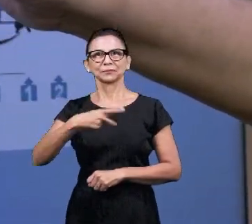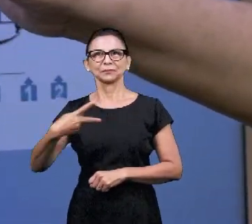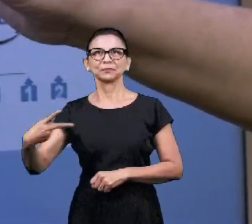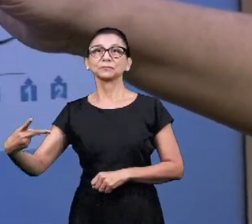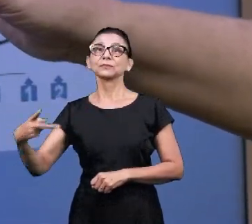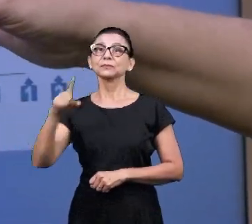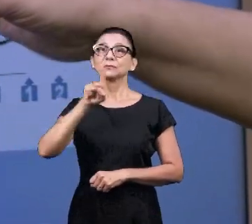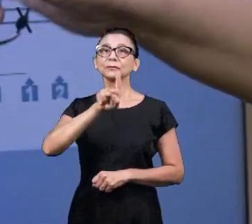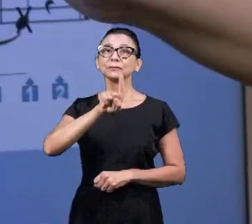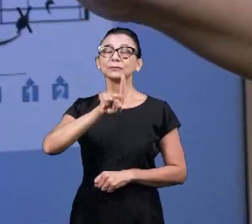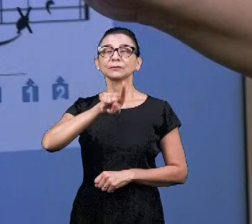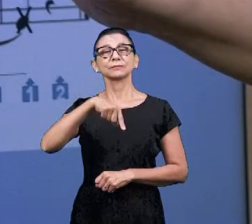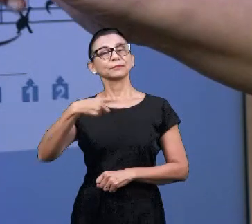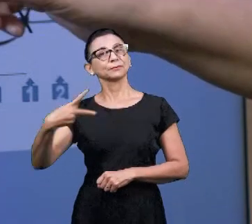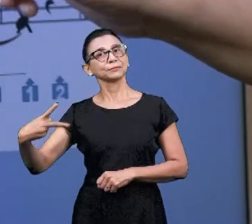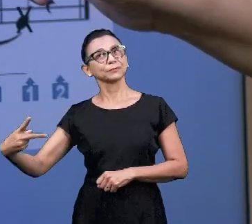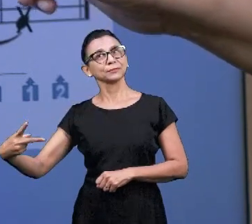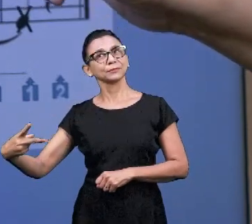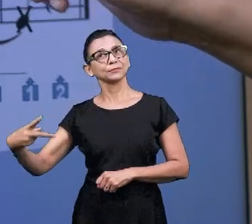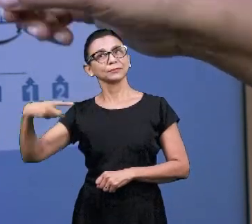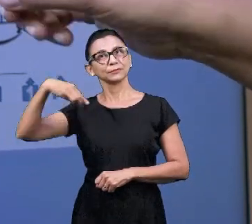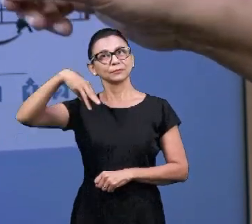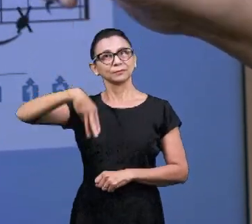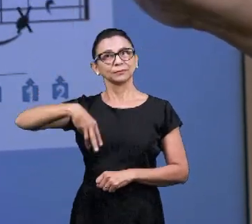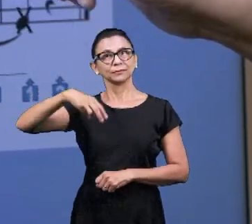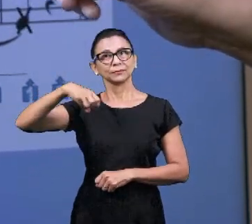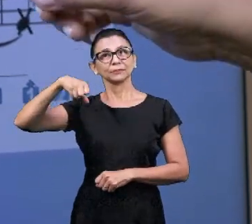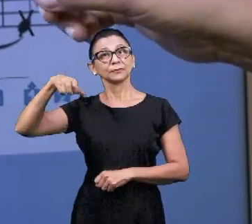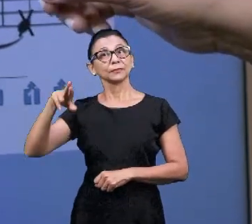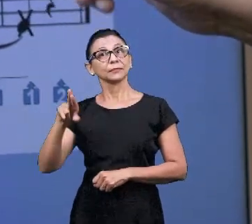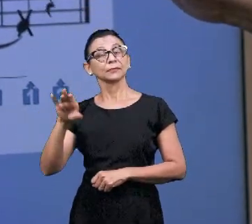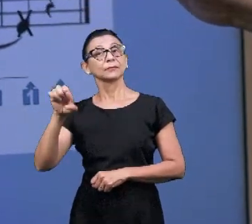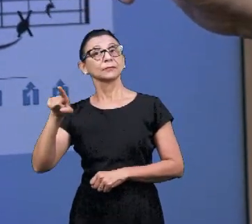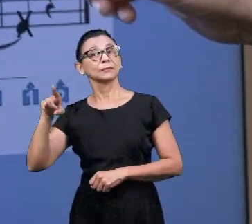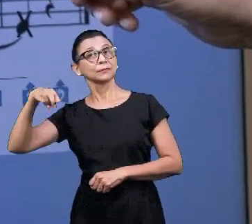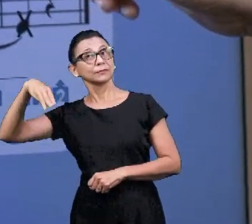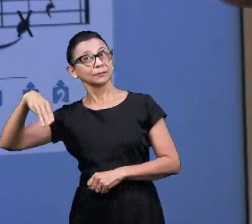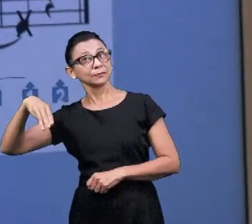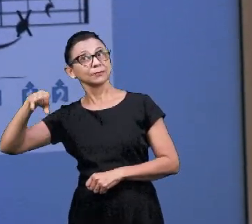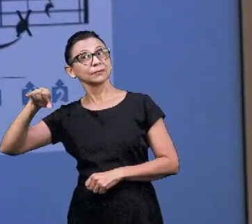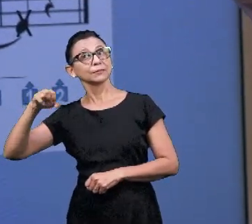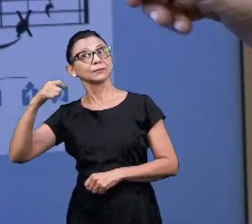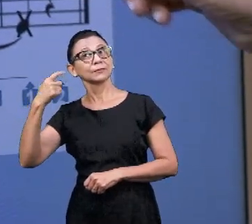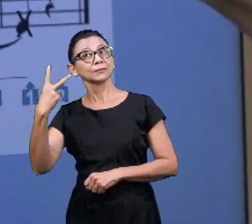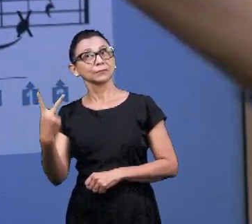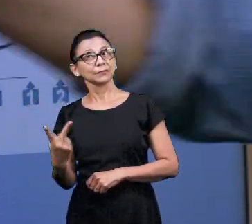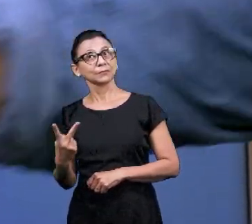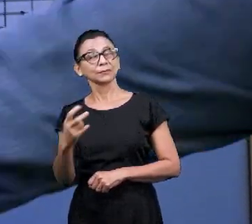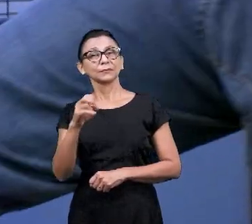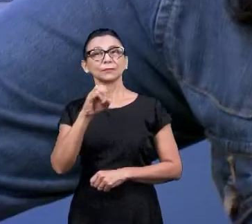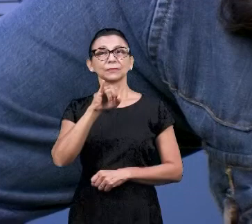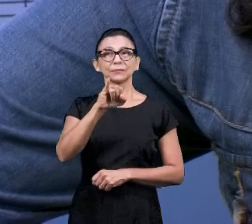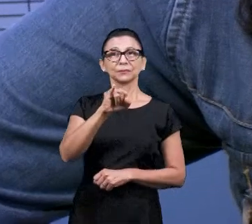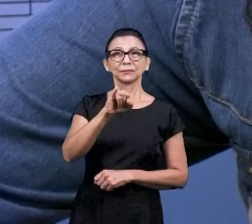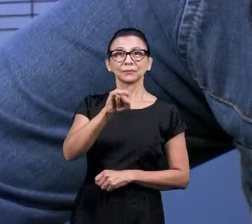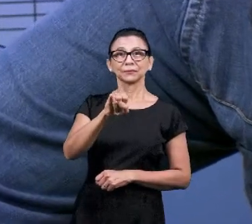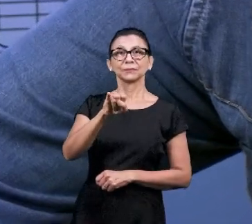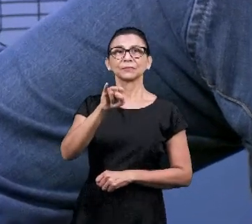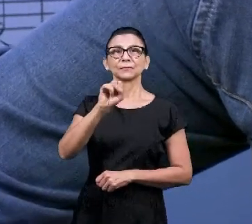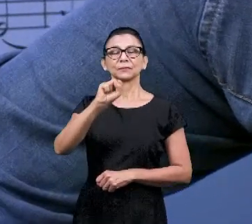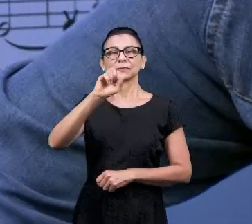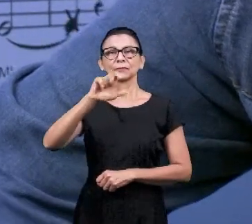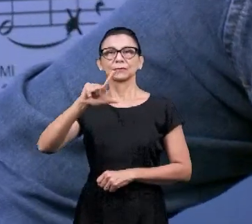2, 1. Mi, ré, mi, 2. 1, si,